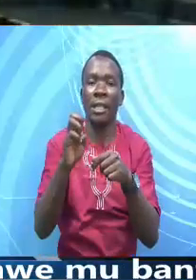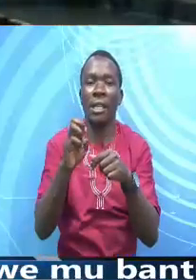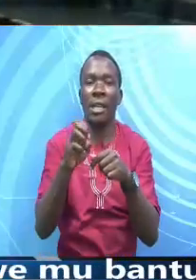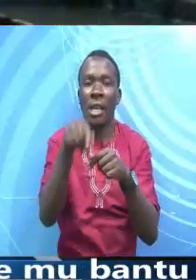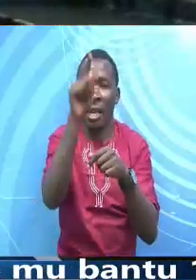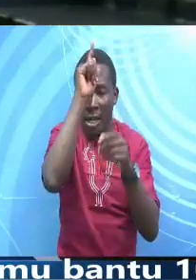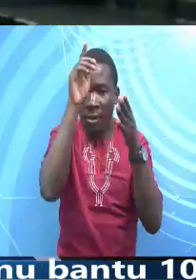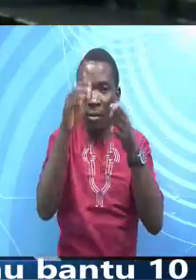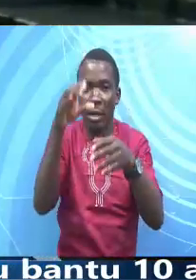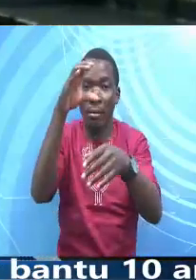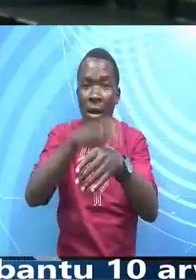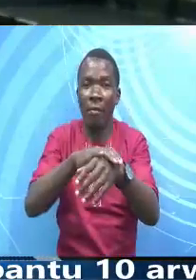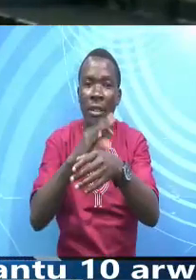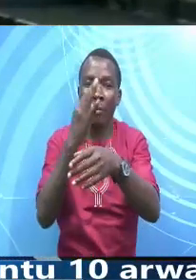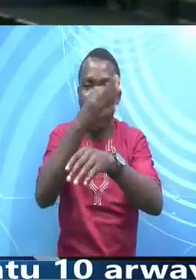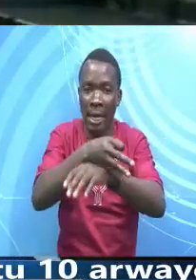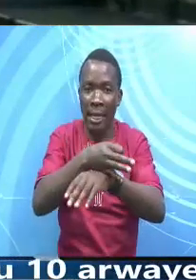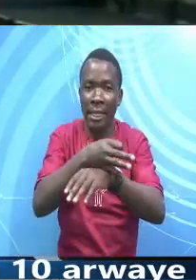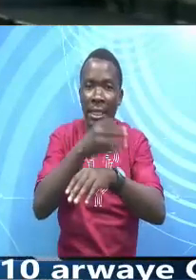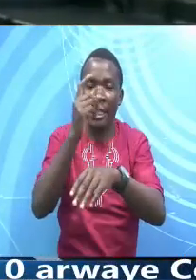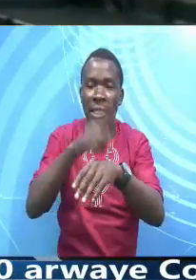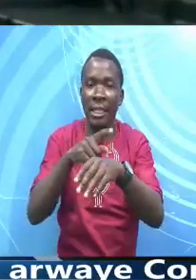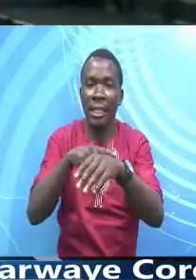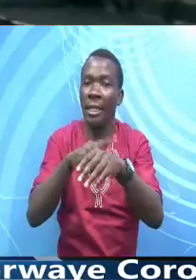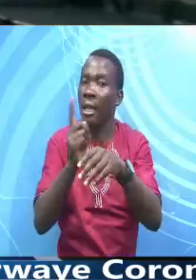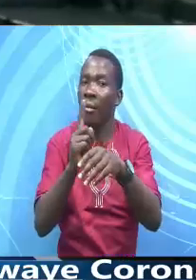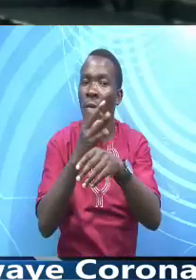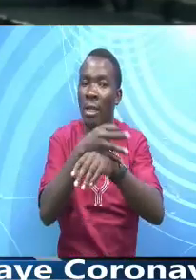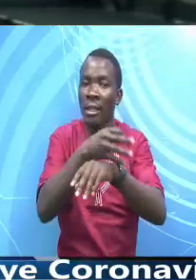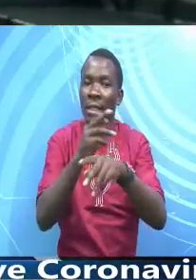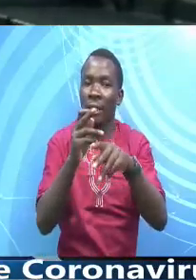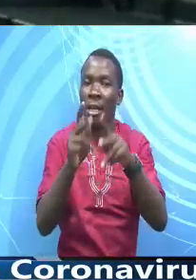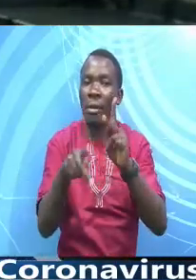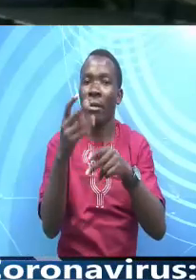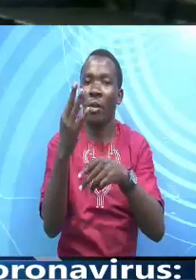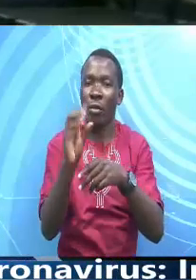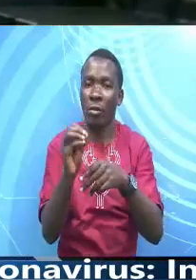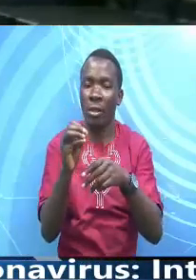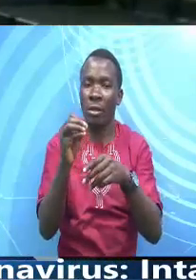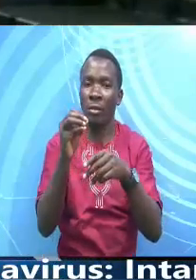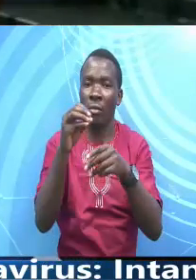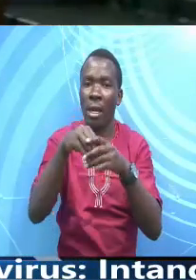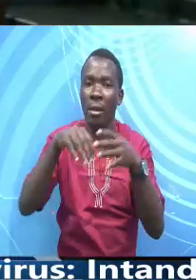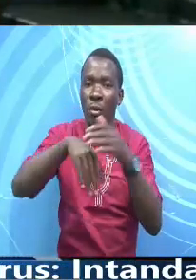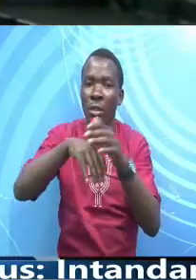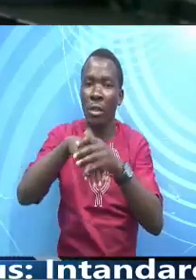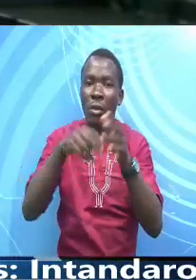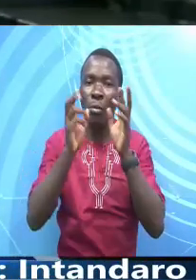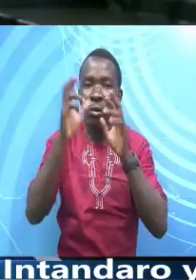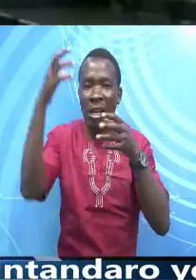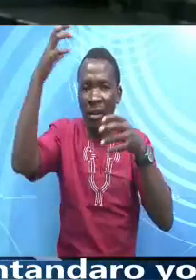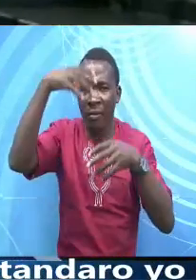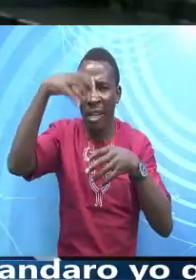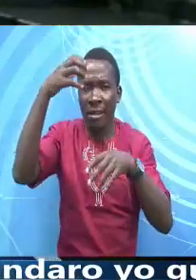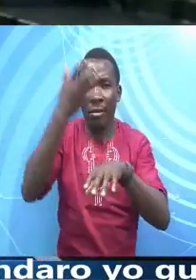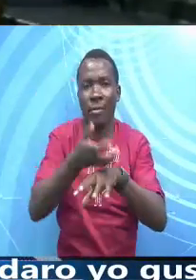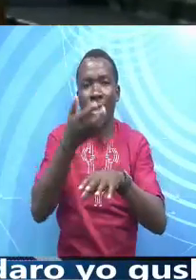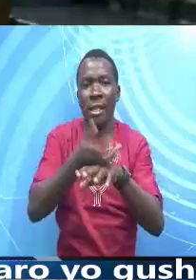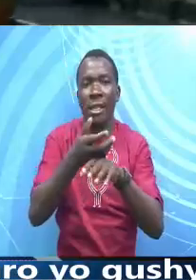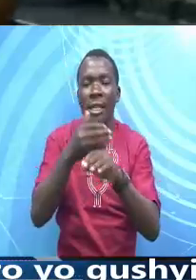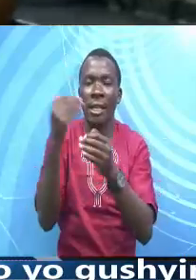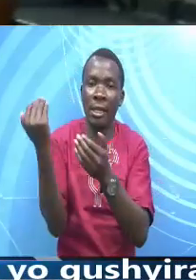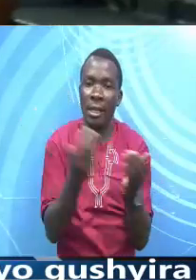yo gutaha ntago barenze 30 abari muri iyi stade nubwo ubona ko imvura itatworoheye